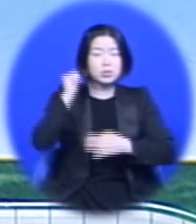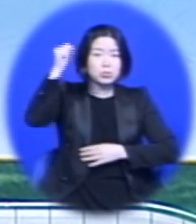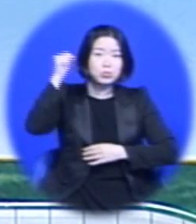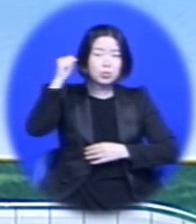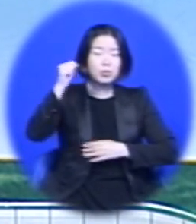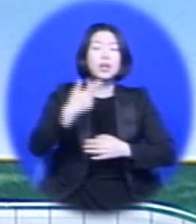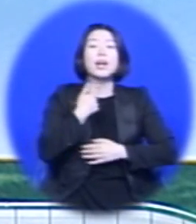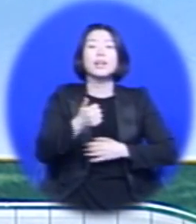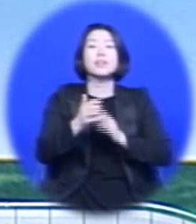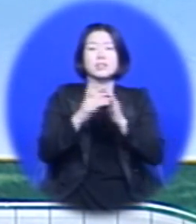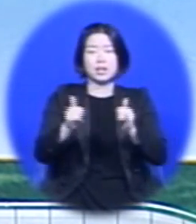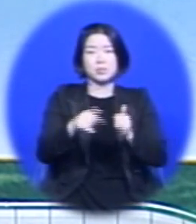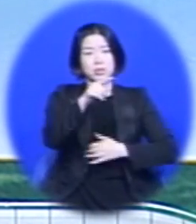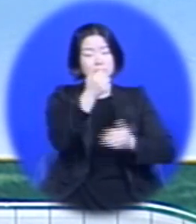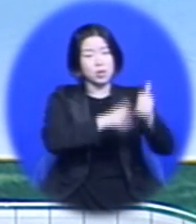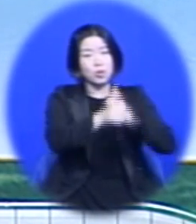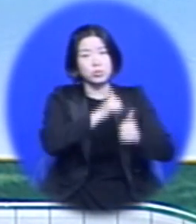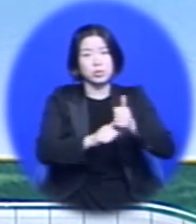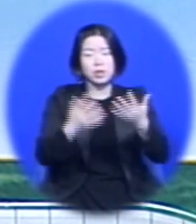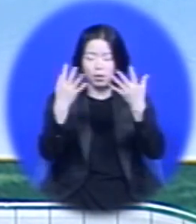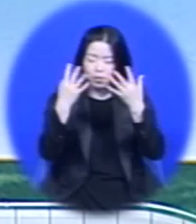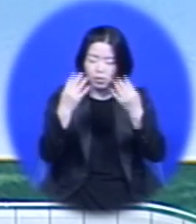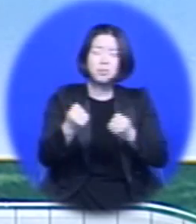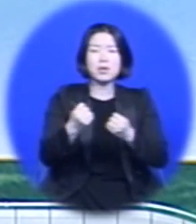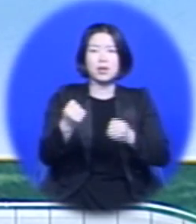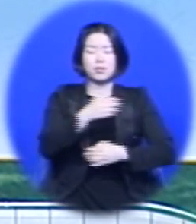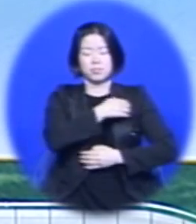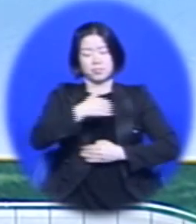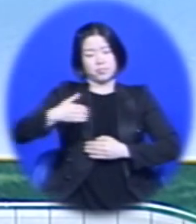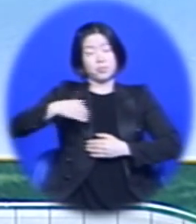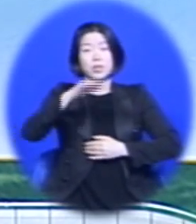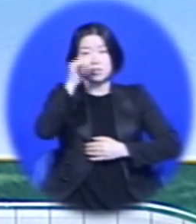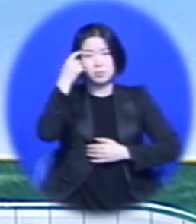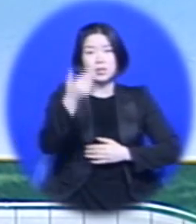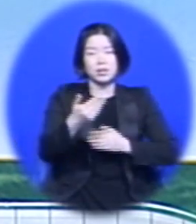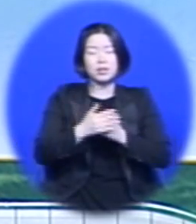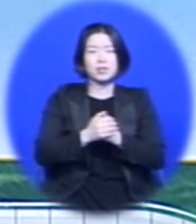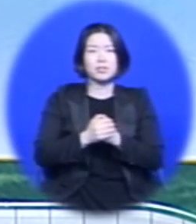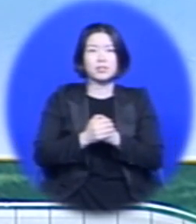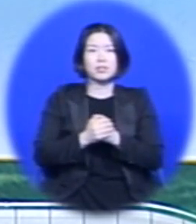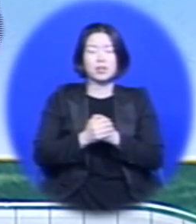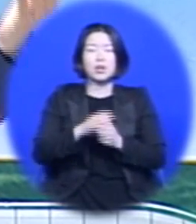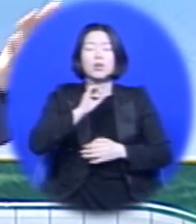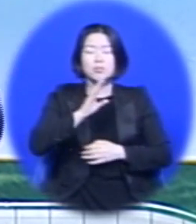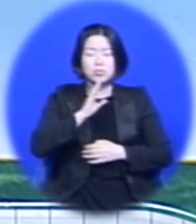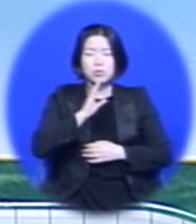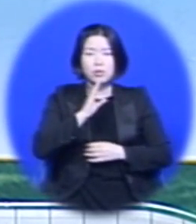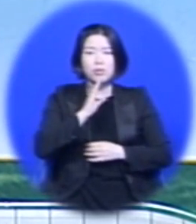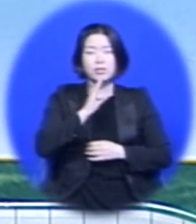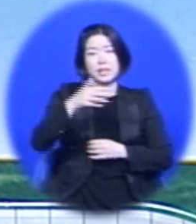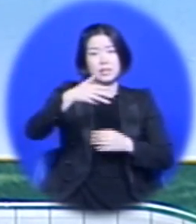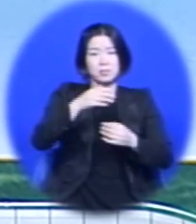이들은 그 후손들이 얼마나 영예롭습니까? 물론 뭐 친일 청산이 제대로